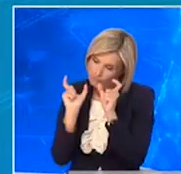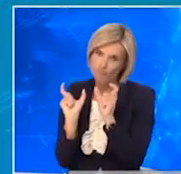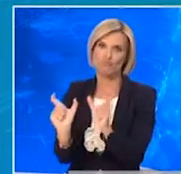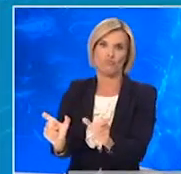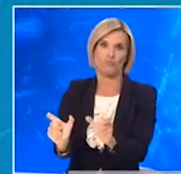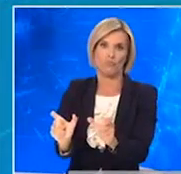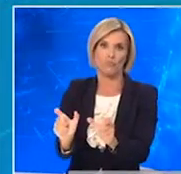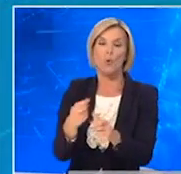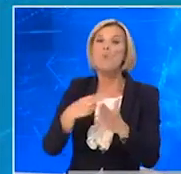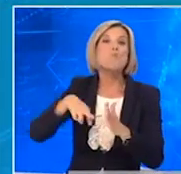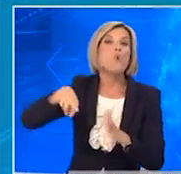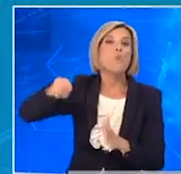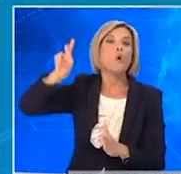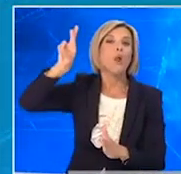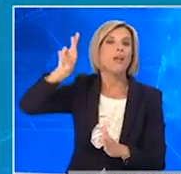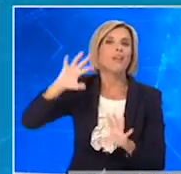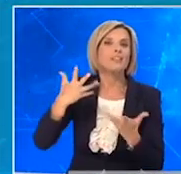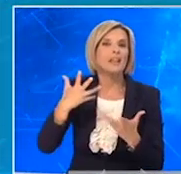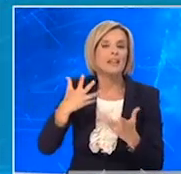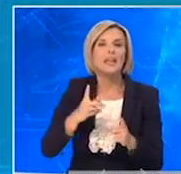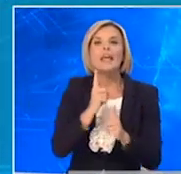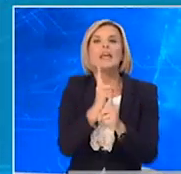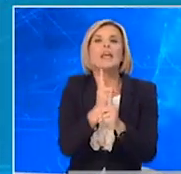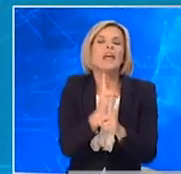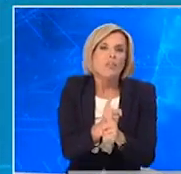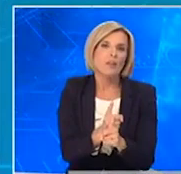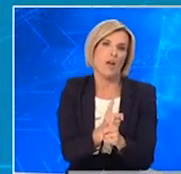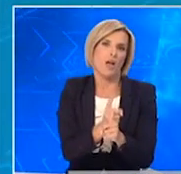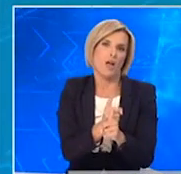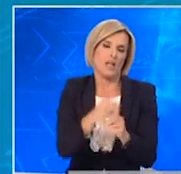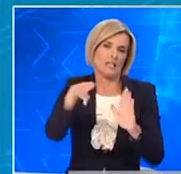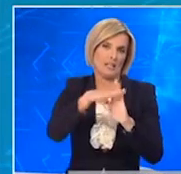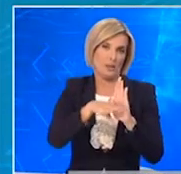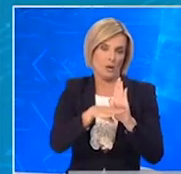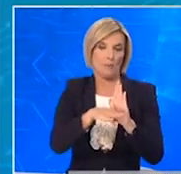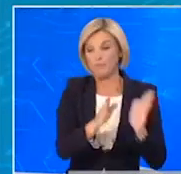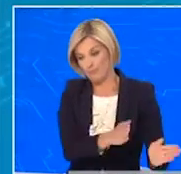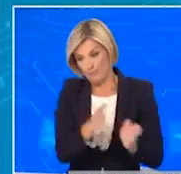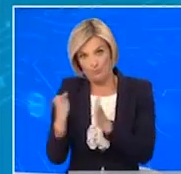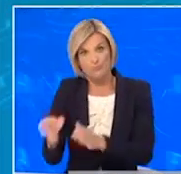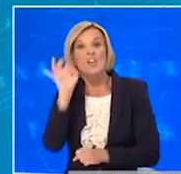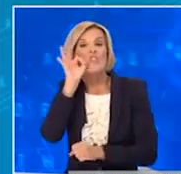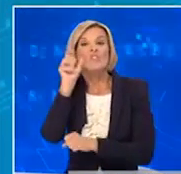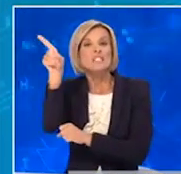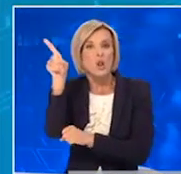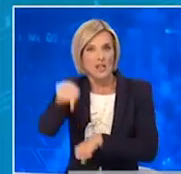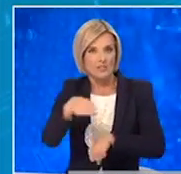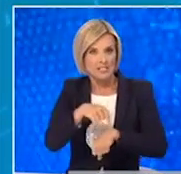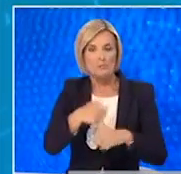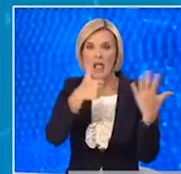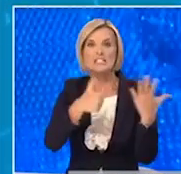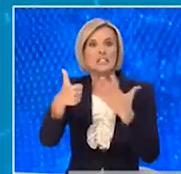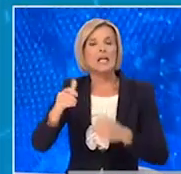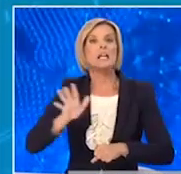συντριπτική πλειοψηφία αφορούν συγκεκριμένα κλάστερς. Την ίδια στιγμή στη Θεσσαλονίκη έχουμε 66